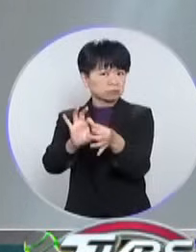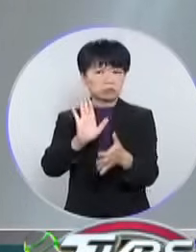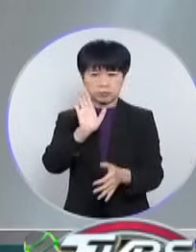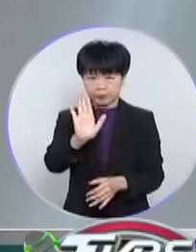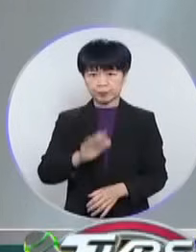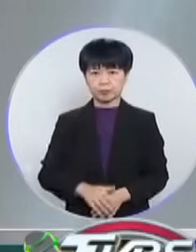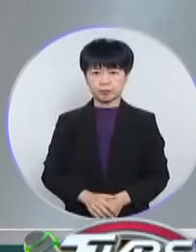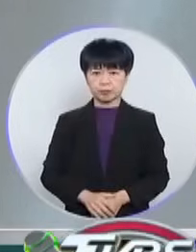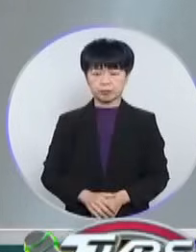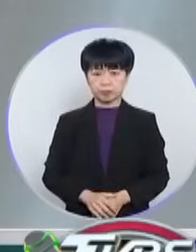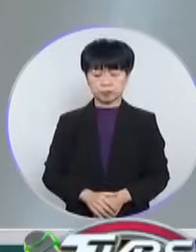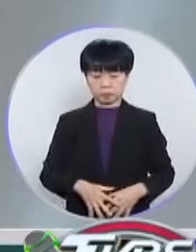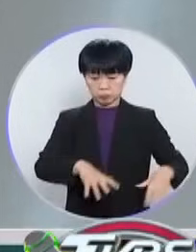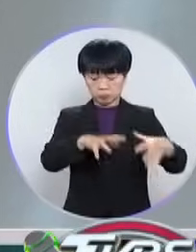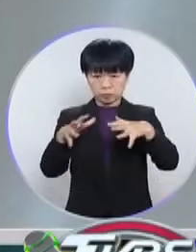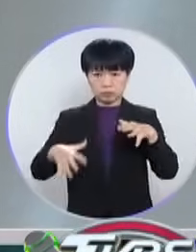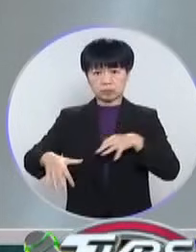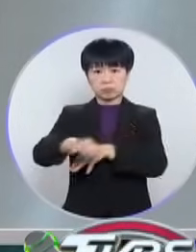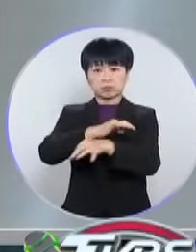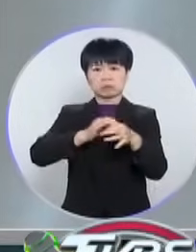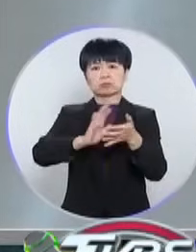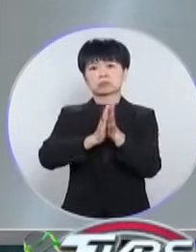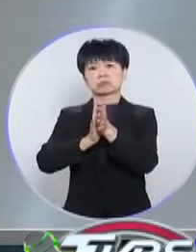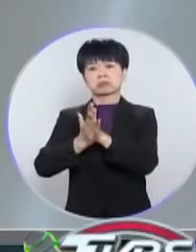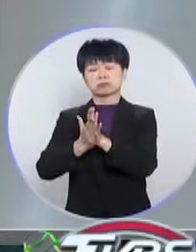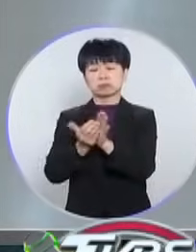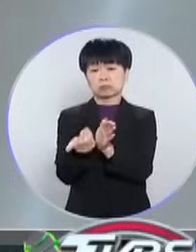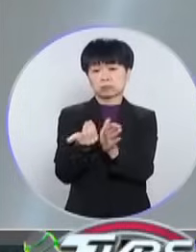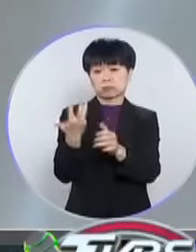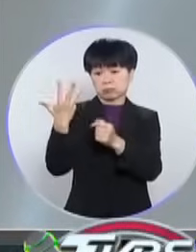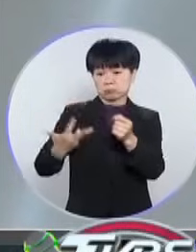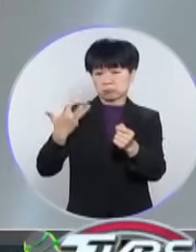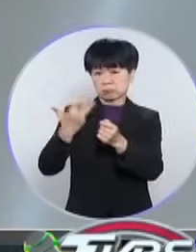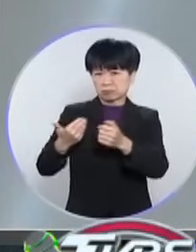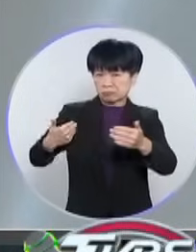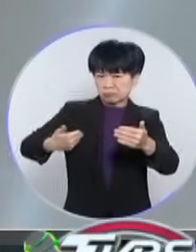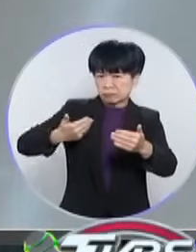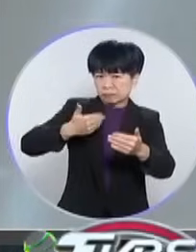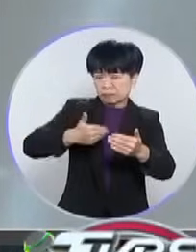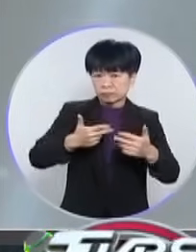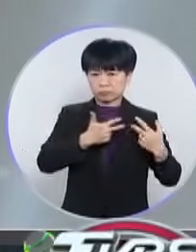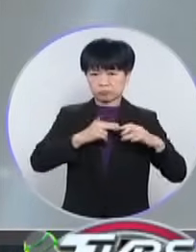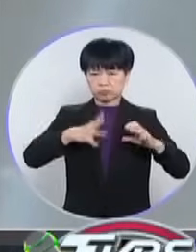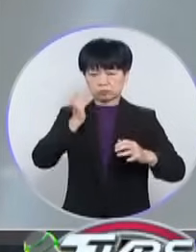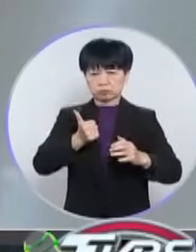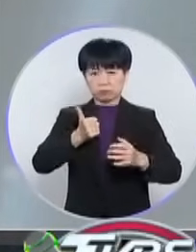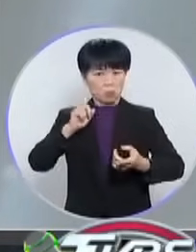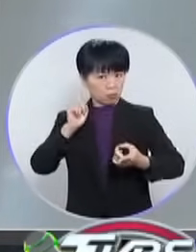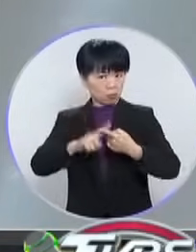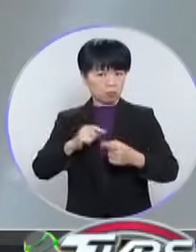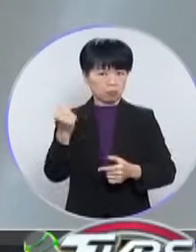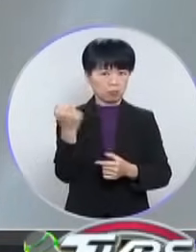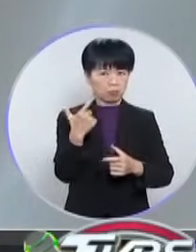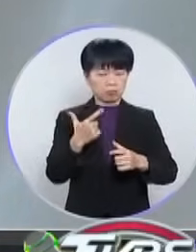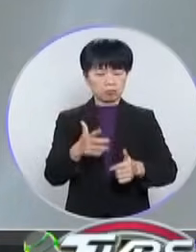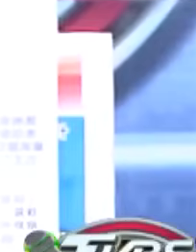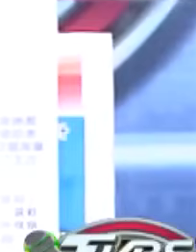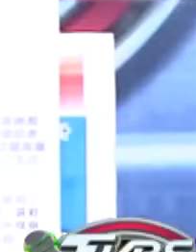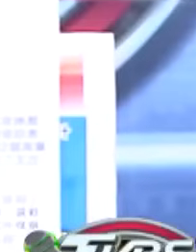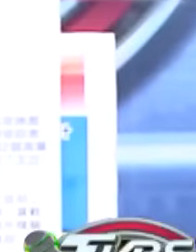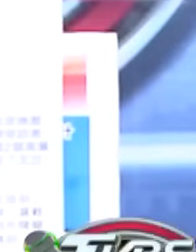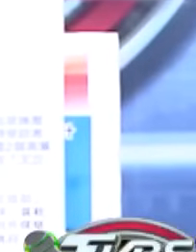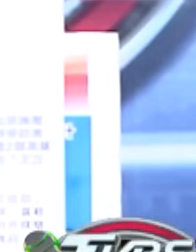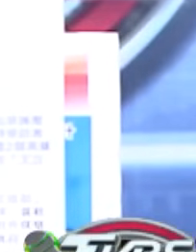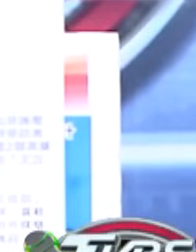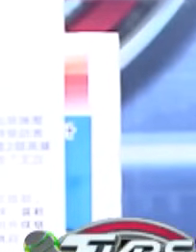哦，他是外交的常才，先讲这个东西，啊，马上我在旁边马上打了球出来了，